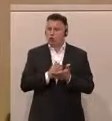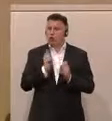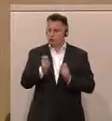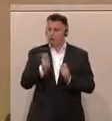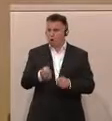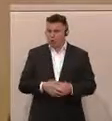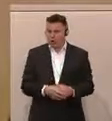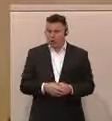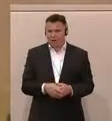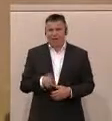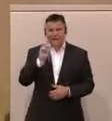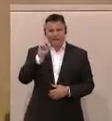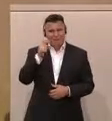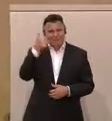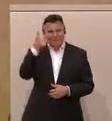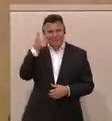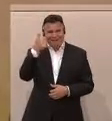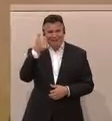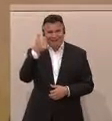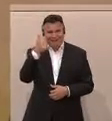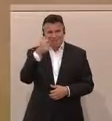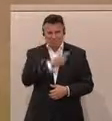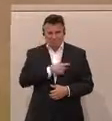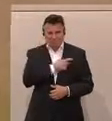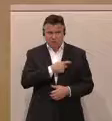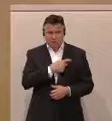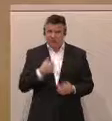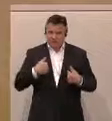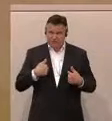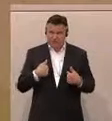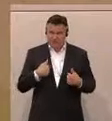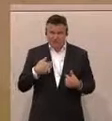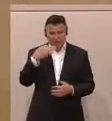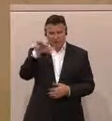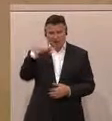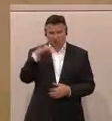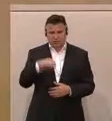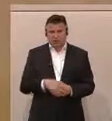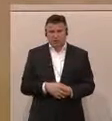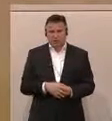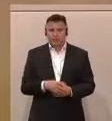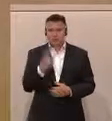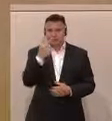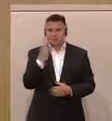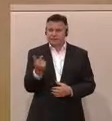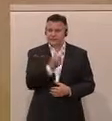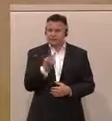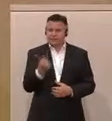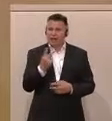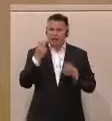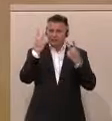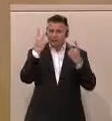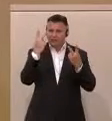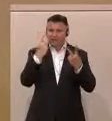das. Aber nur eine Partei, nur eine Fraktion, nämlich wir, haben die beiden wichtigen,